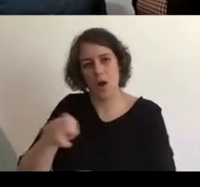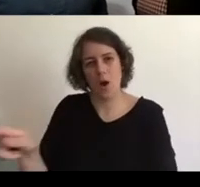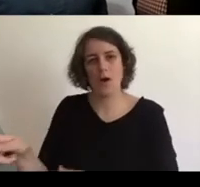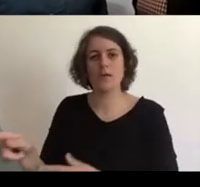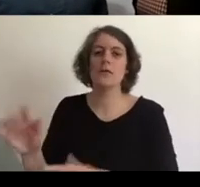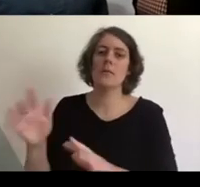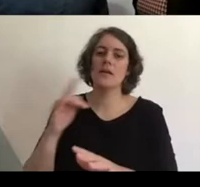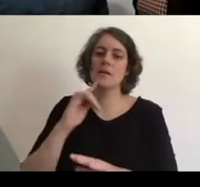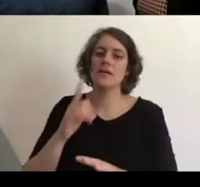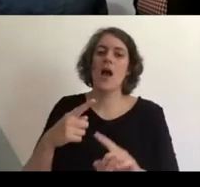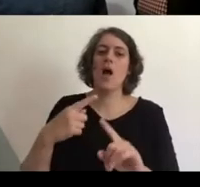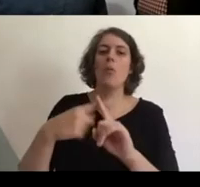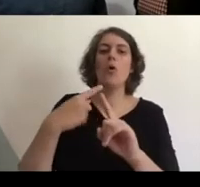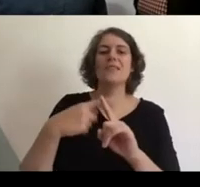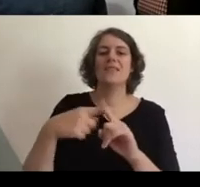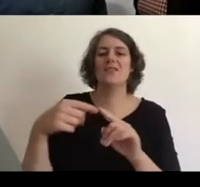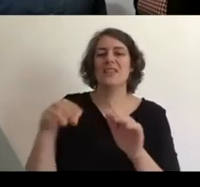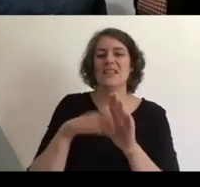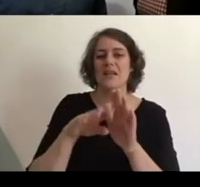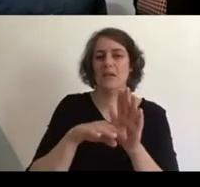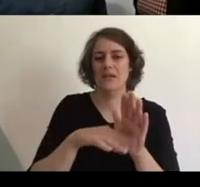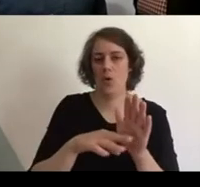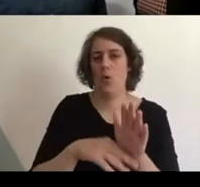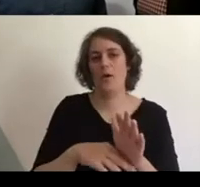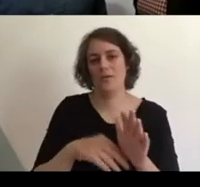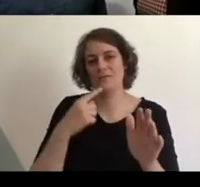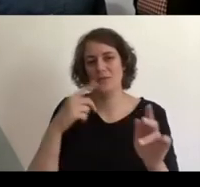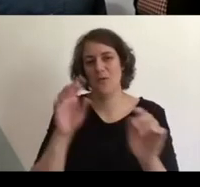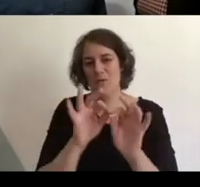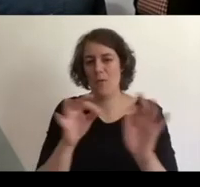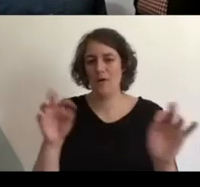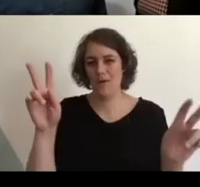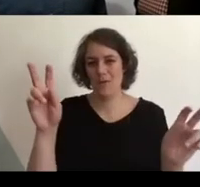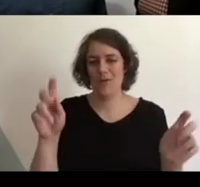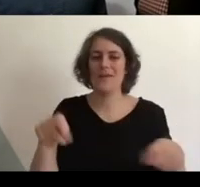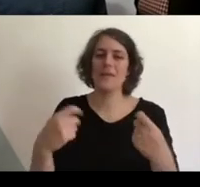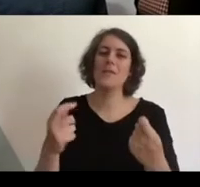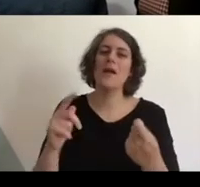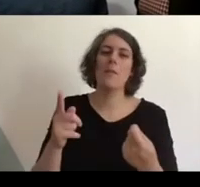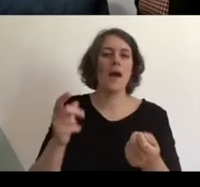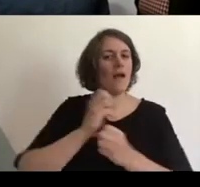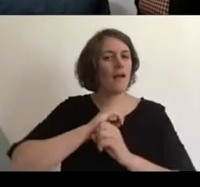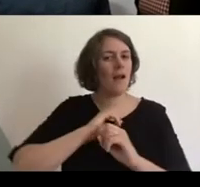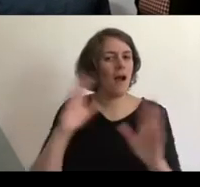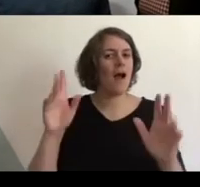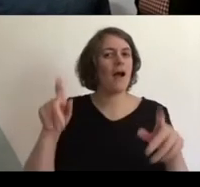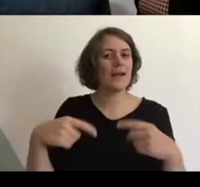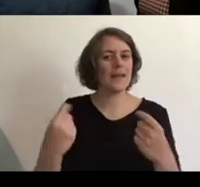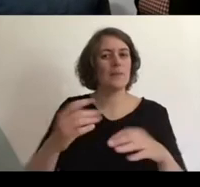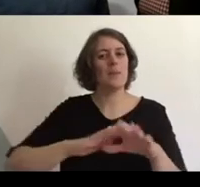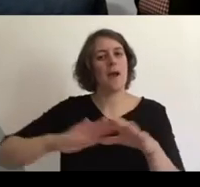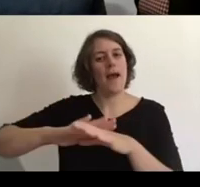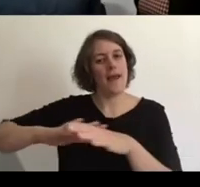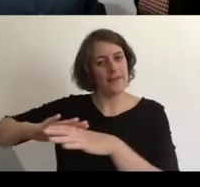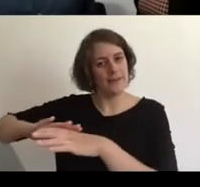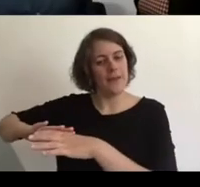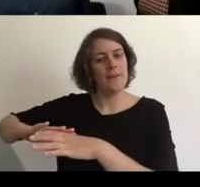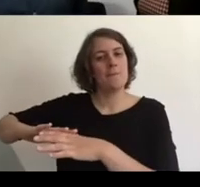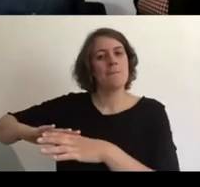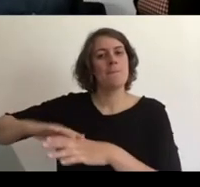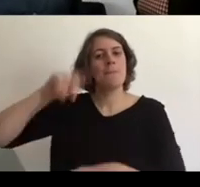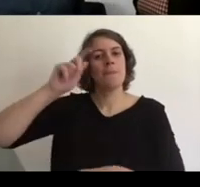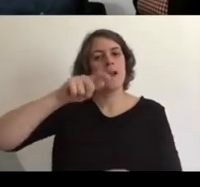von positiver Diskriminierung, ja. Aber es ist einfach so, dass eben Menschen, die ohnehin